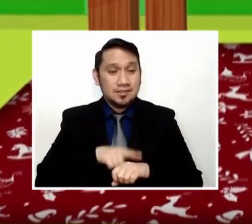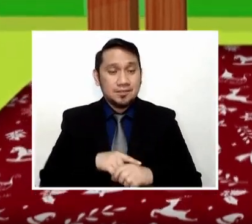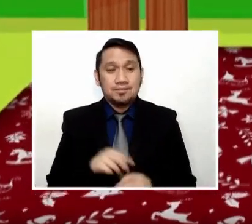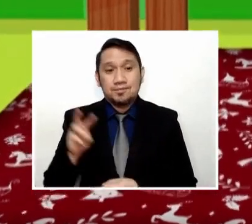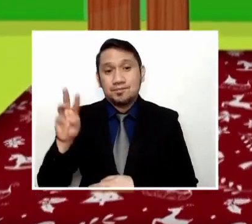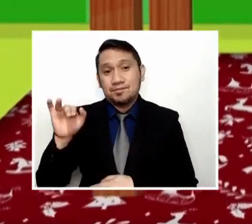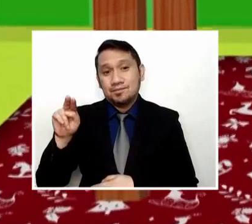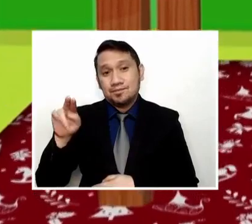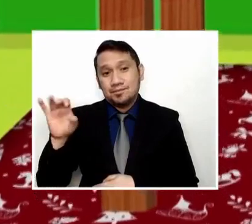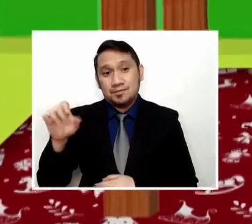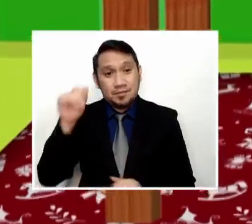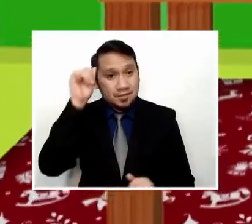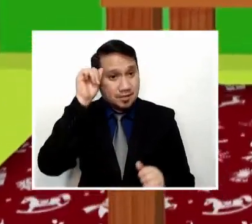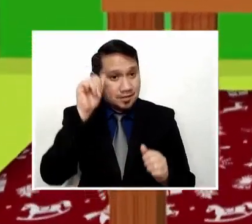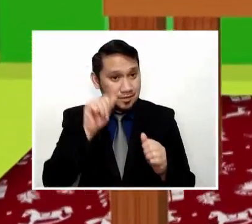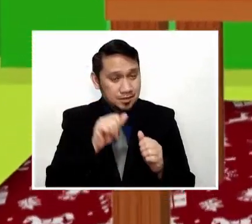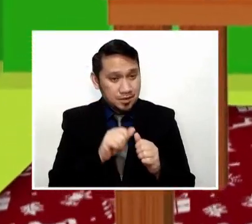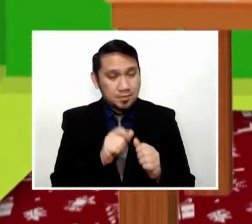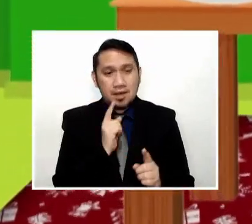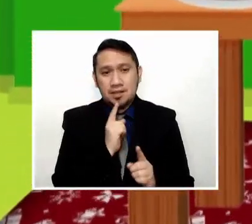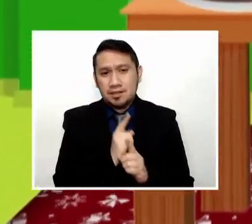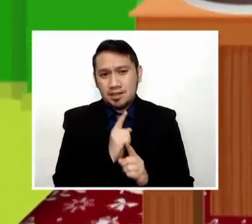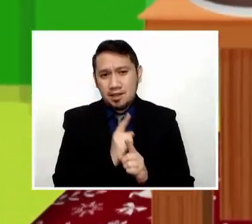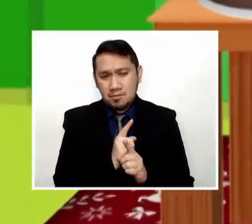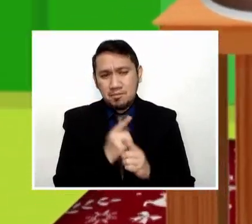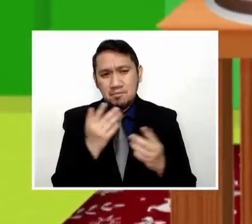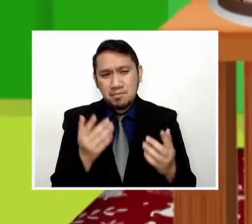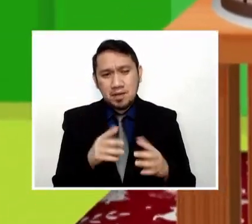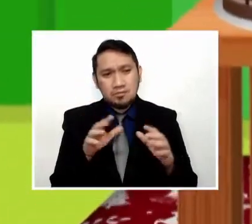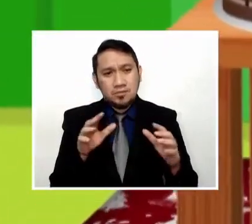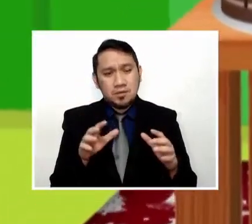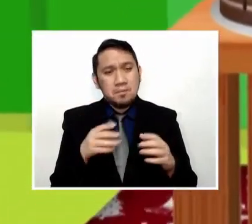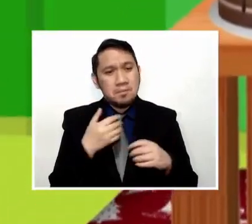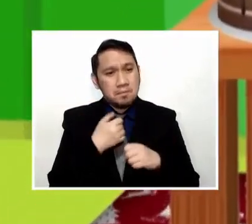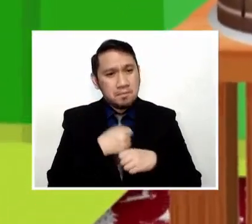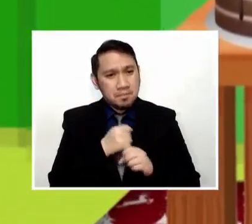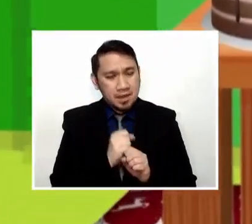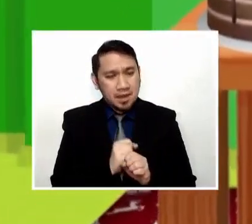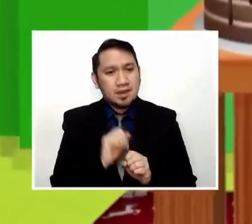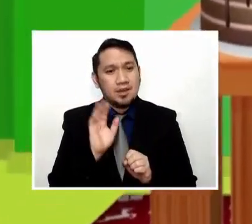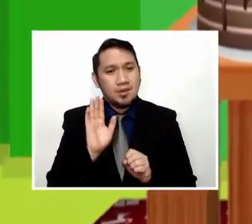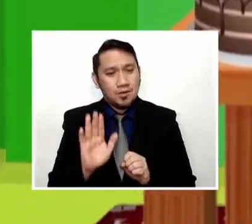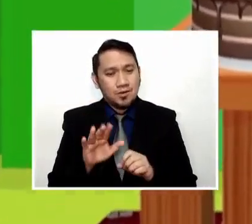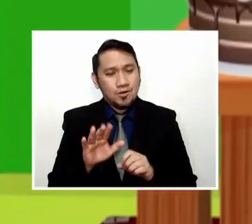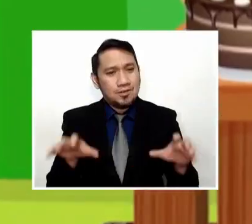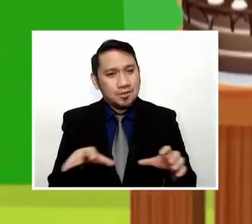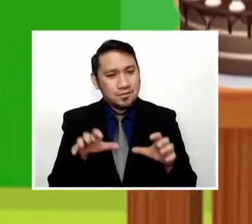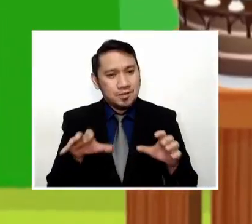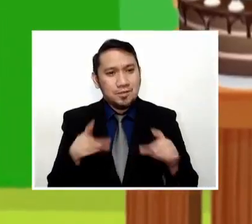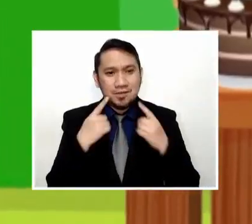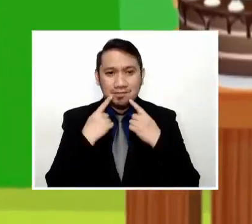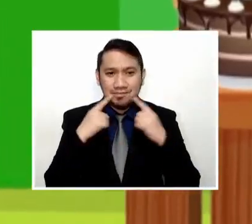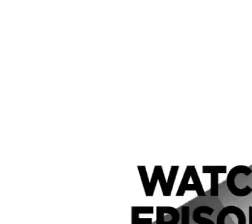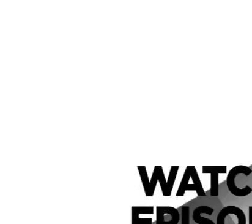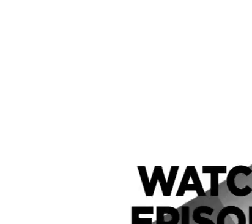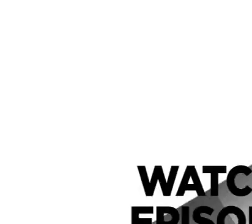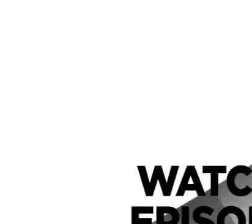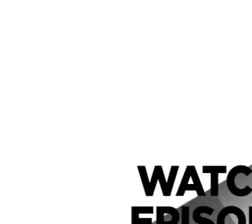Winnie Cordero. Tandaan, sa tamang diskarte, make every moment your winning moment.